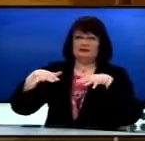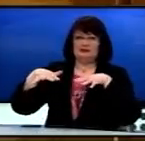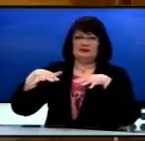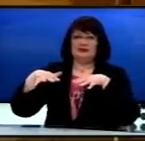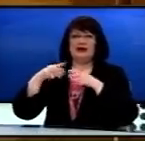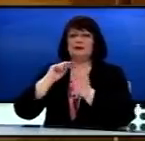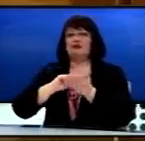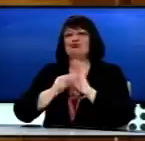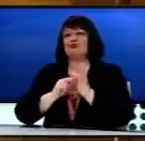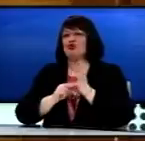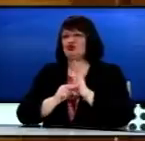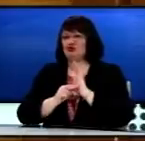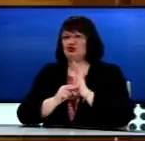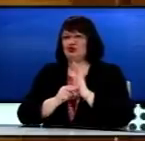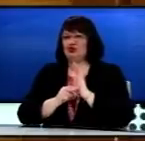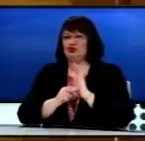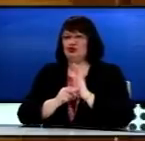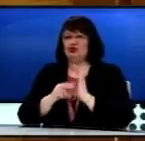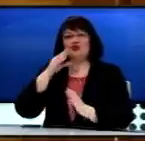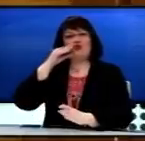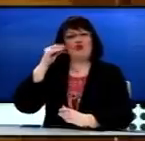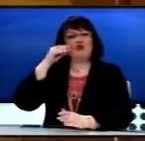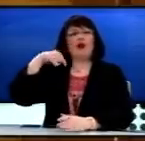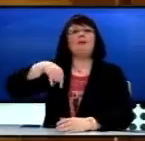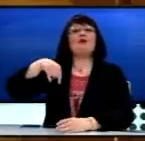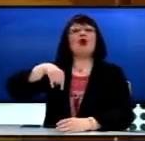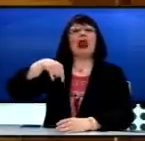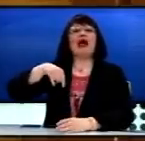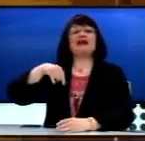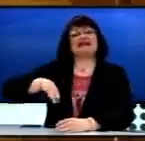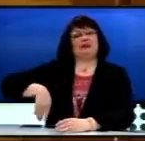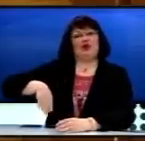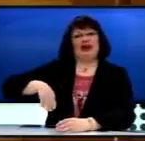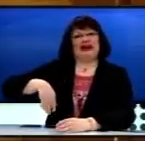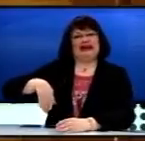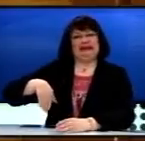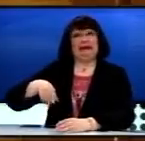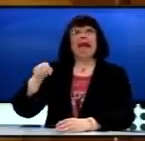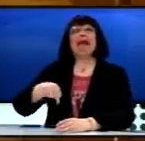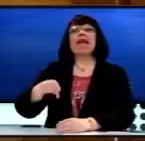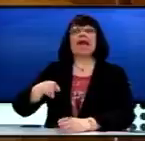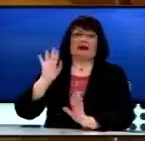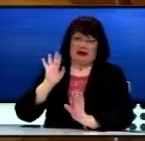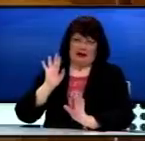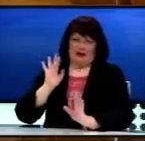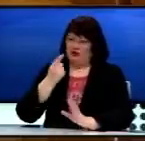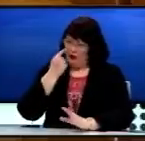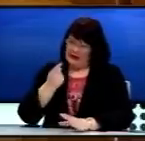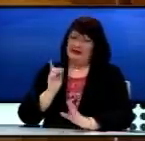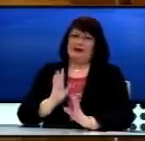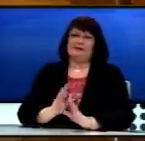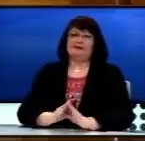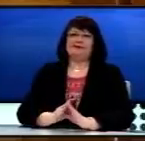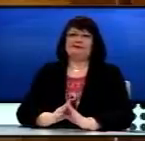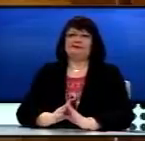αποσύρατε προσεκτικά τον αψί συντοπίτη μου, κύριο Πολάκη, ο οποίος θα